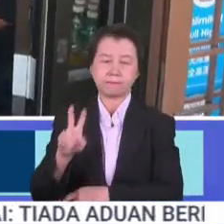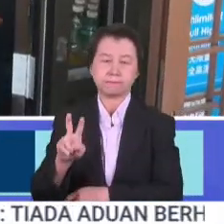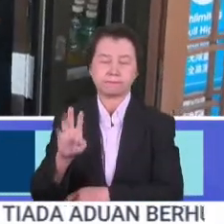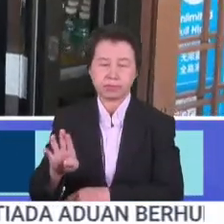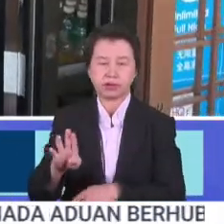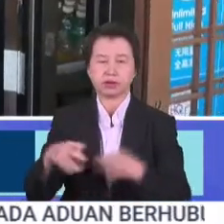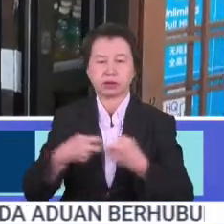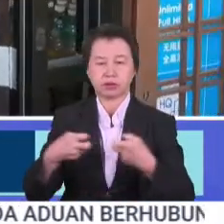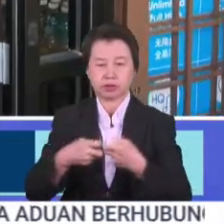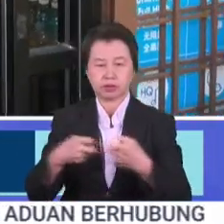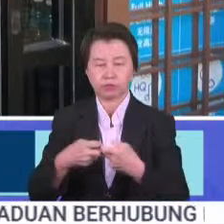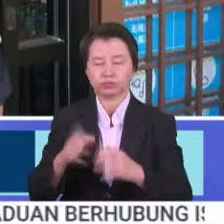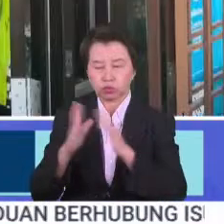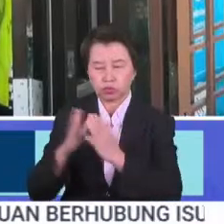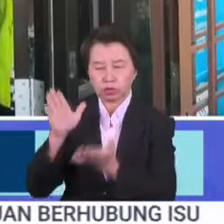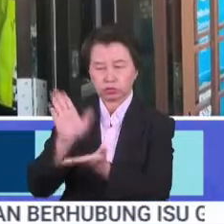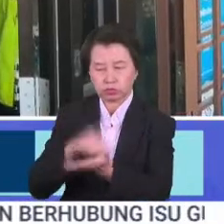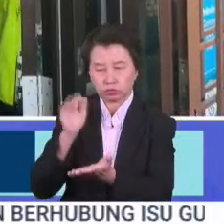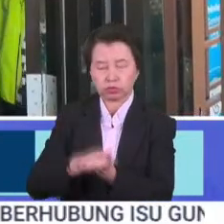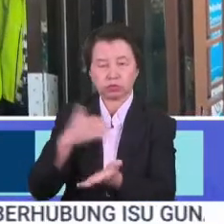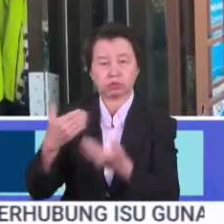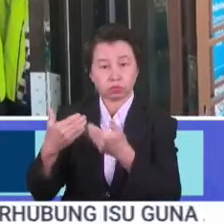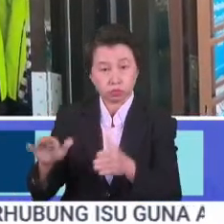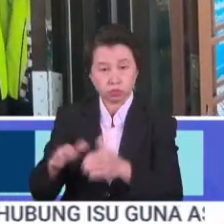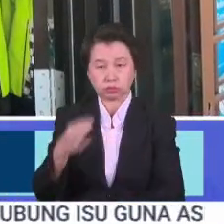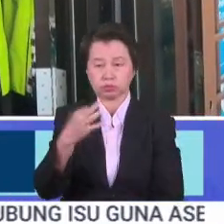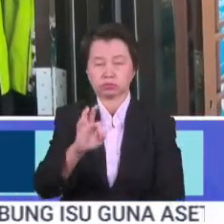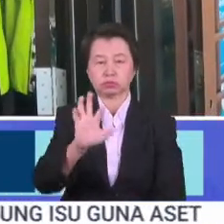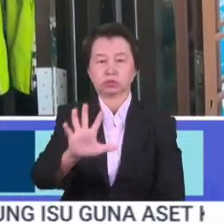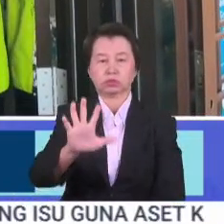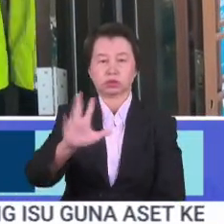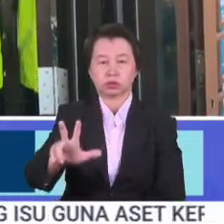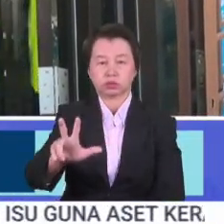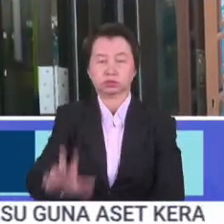Akta Rumah Judi Terbuka 1953.